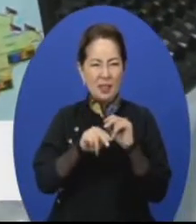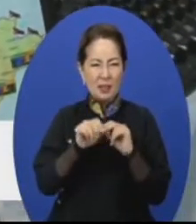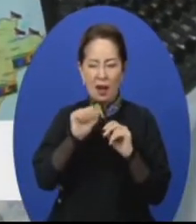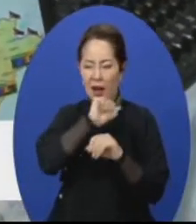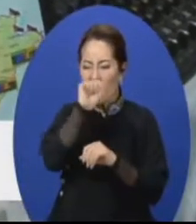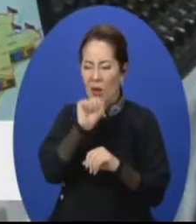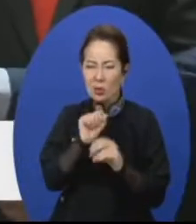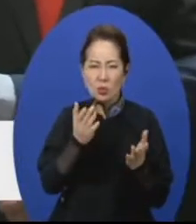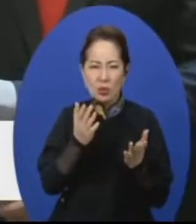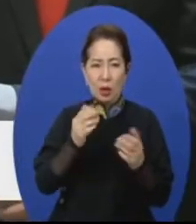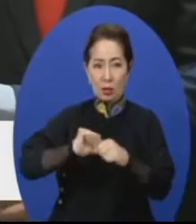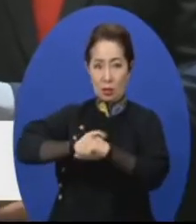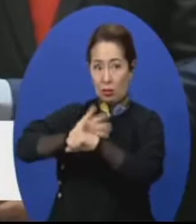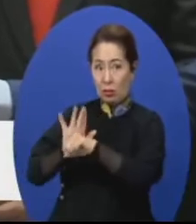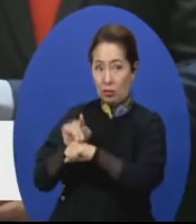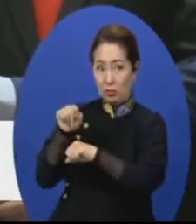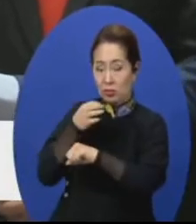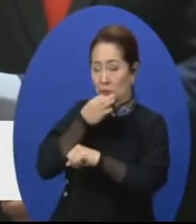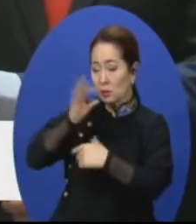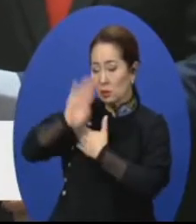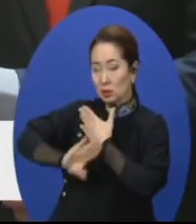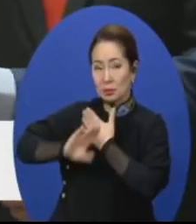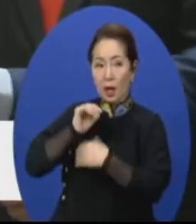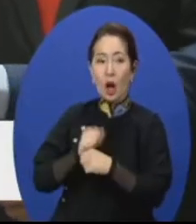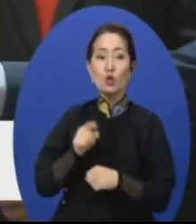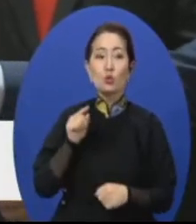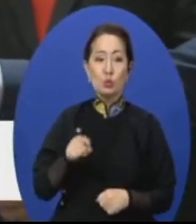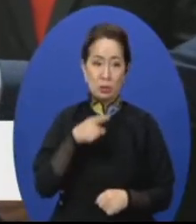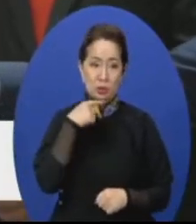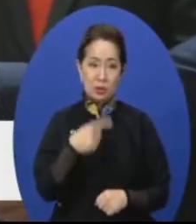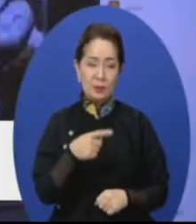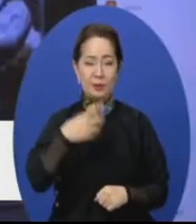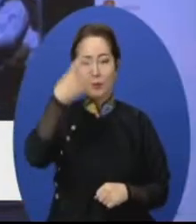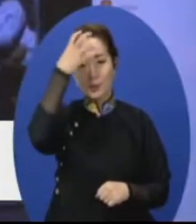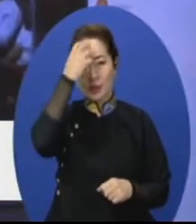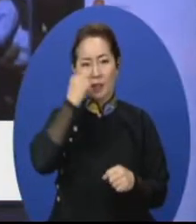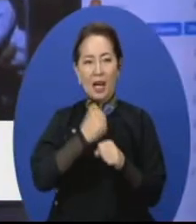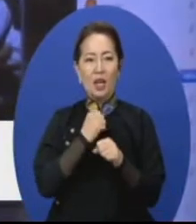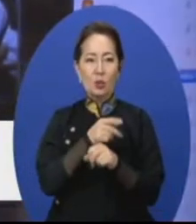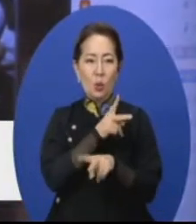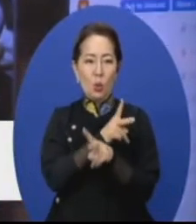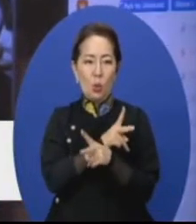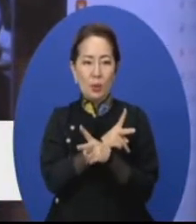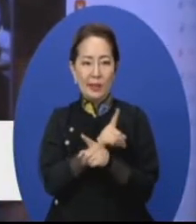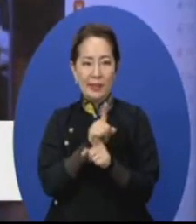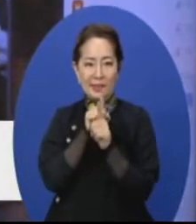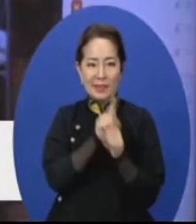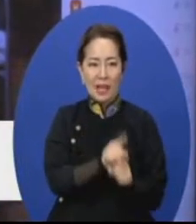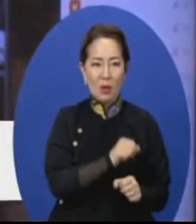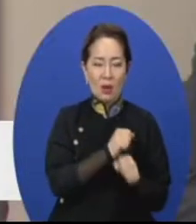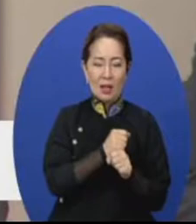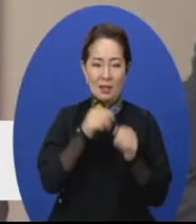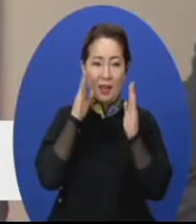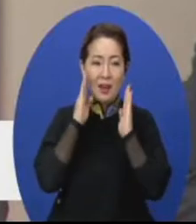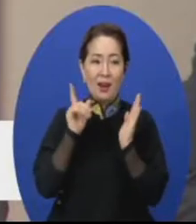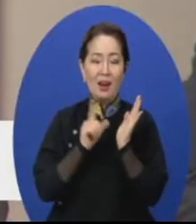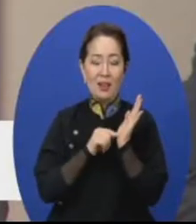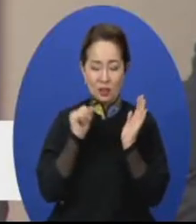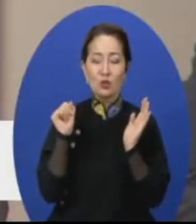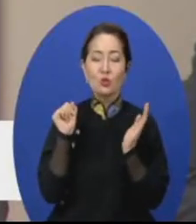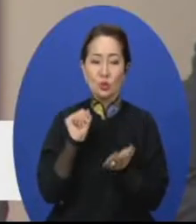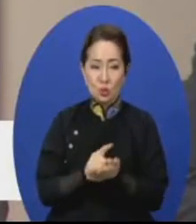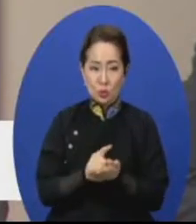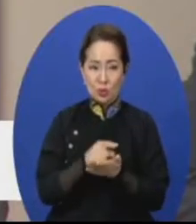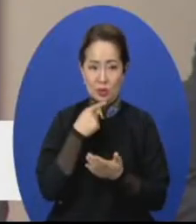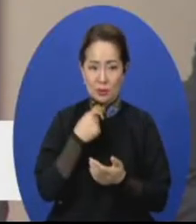асуудал бол коронавируст халдвараас урдсан сэргийлэх ажил гэдэг ерөнхий сайд онцлоо. Төрийн албыг хуулийн хүрээнд мөрдөж ажиллах нь чухал гэсэн юм а. Ард